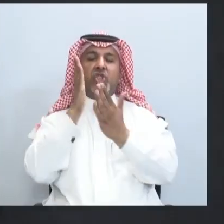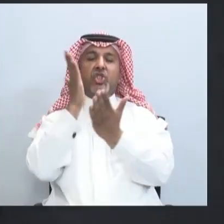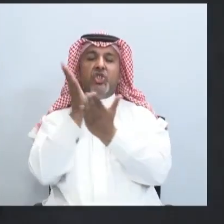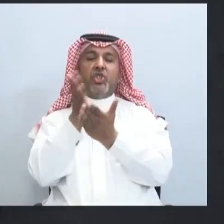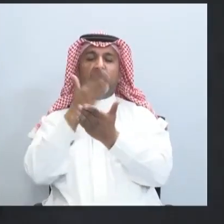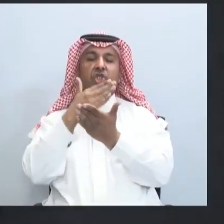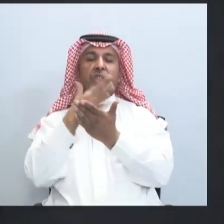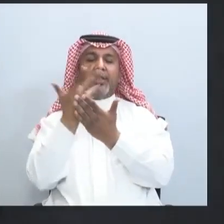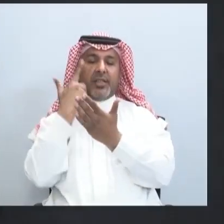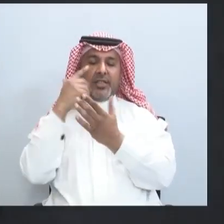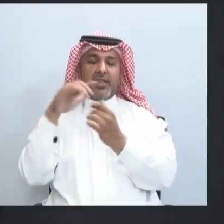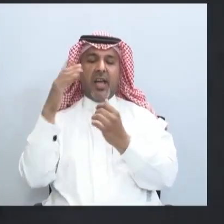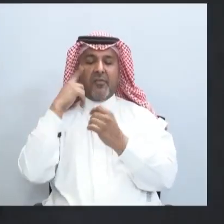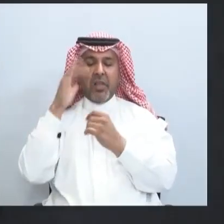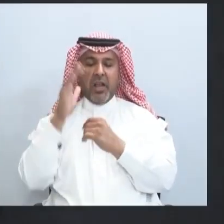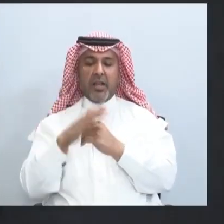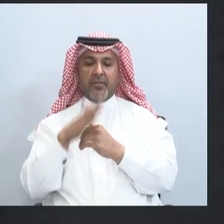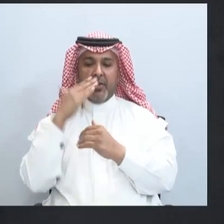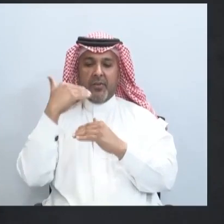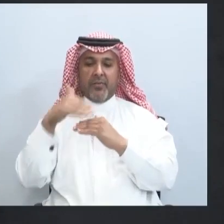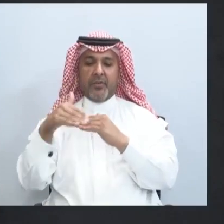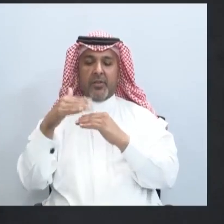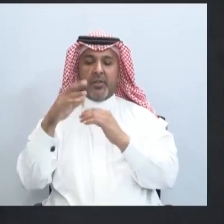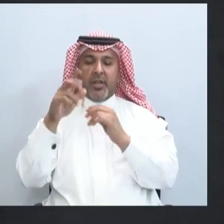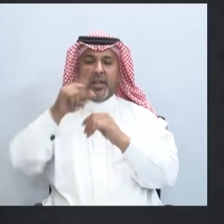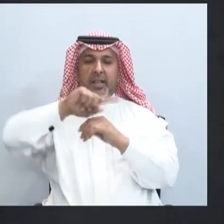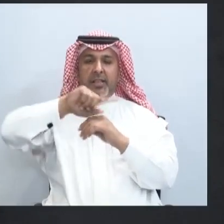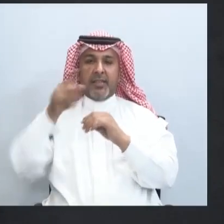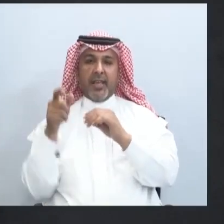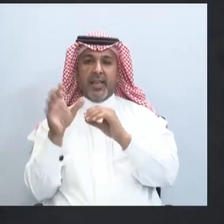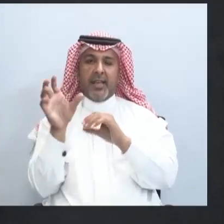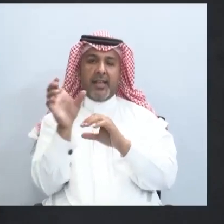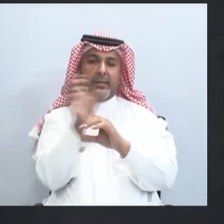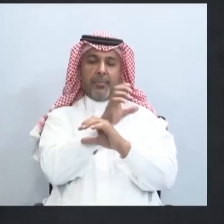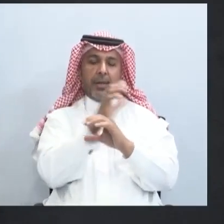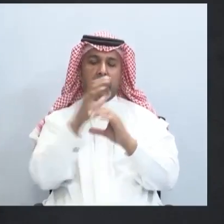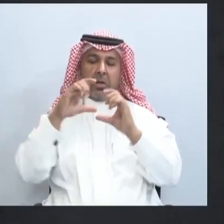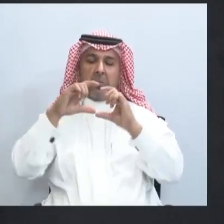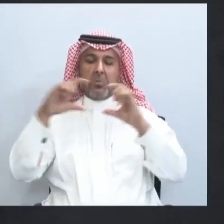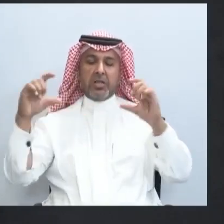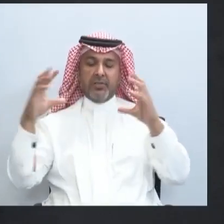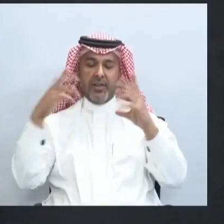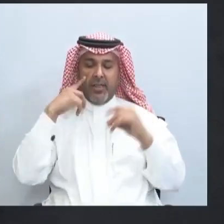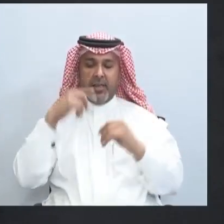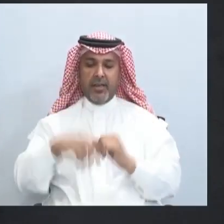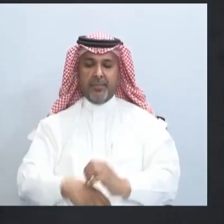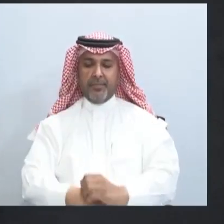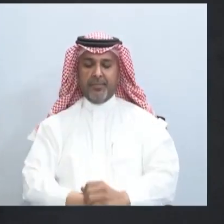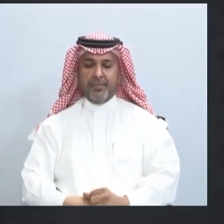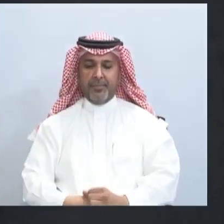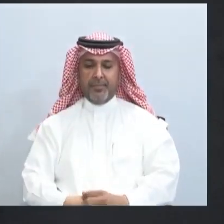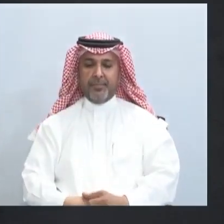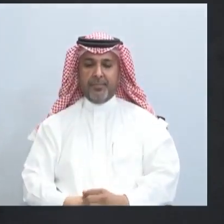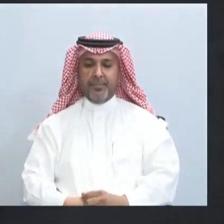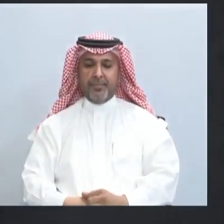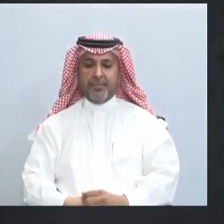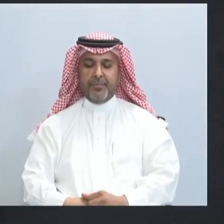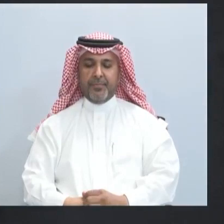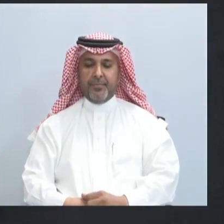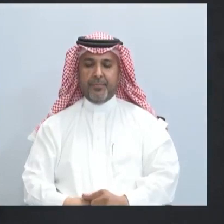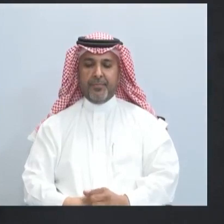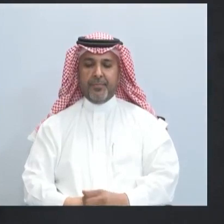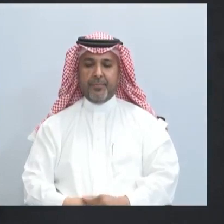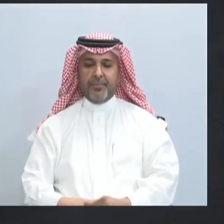الى اشكال هندسيه نستطيع ان نوجد مساحتها هذا الشكل نصف دائره والمتبقي منه